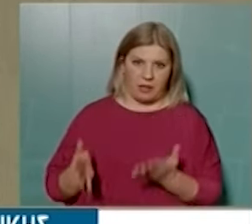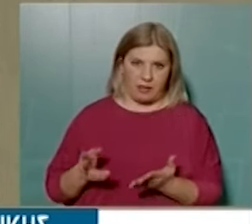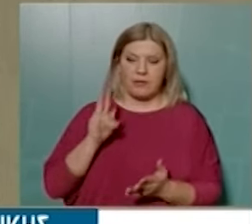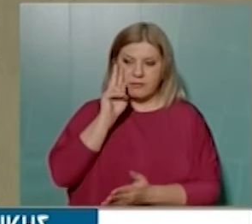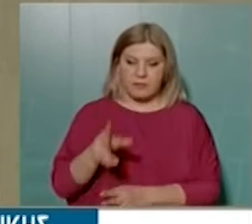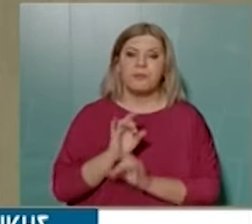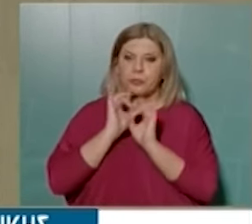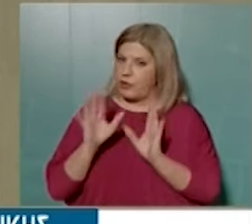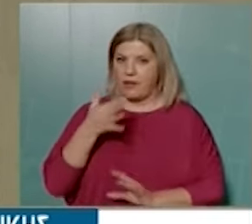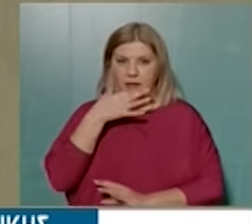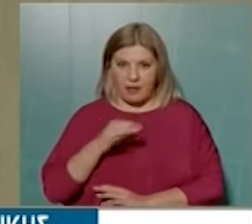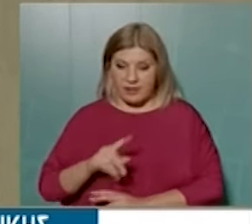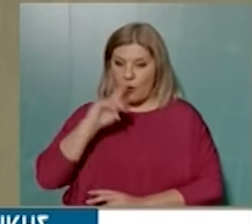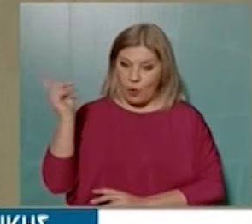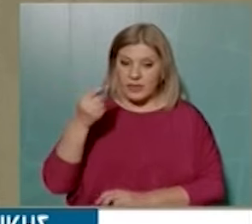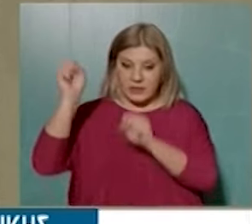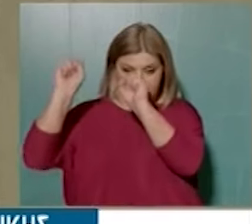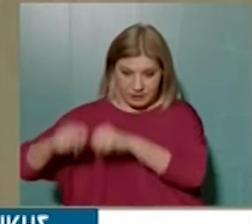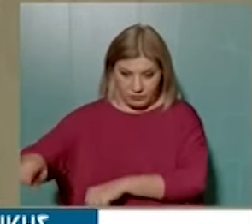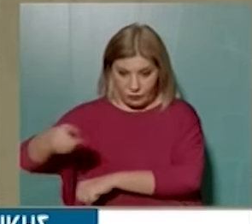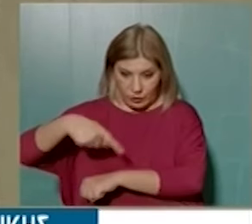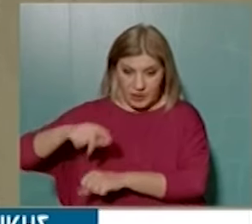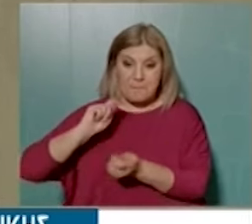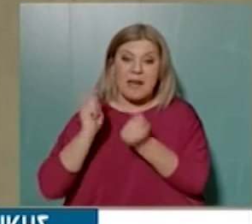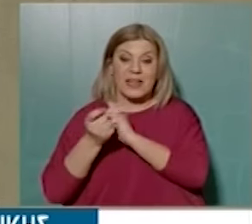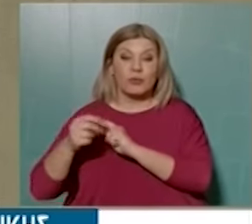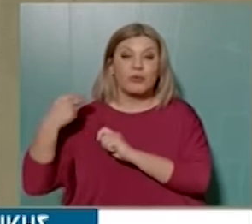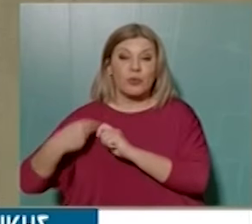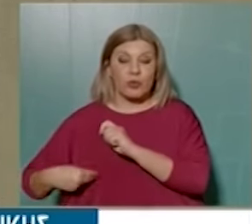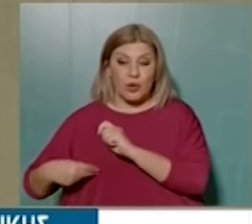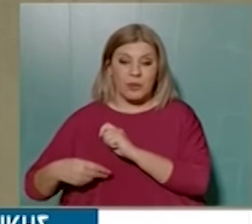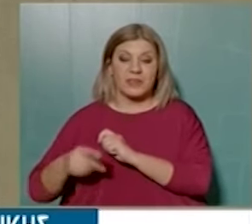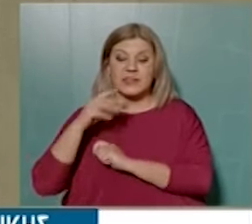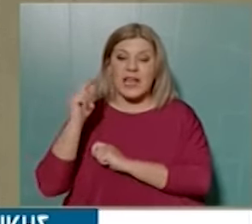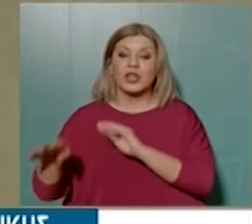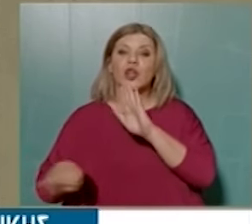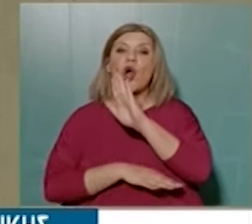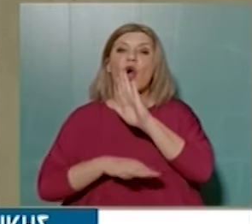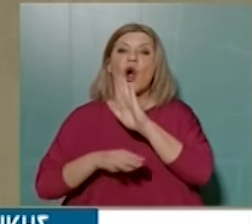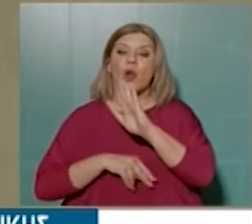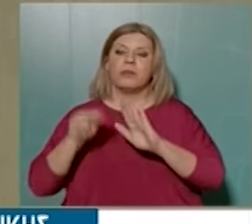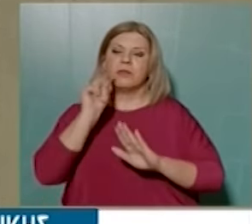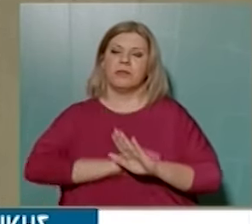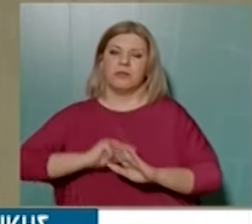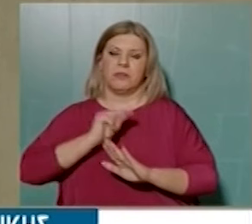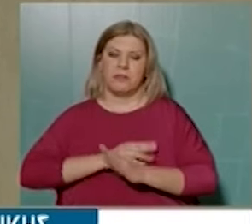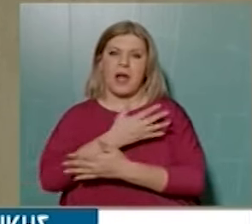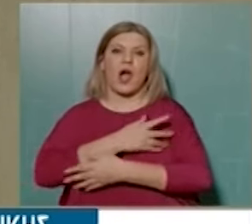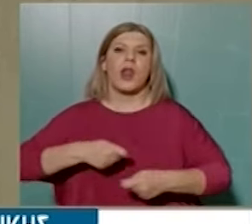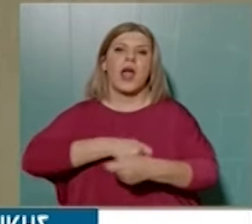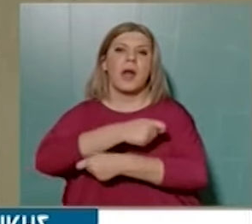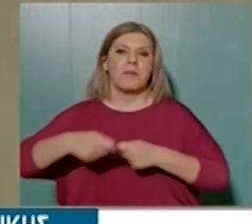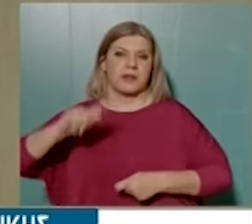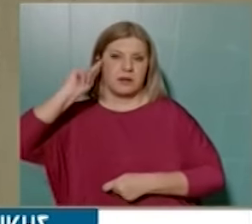πουθενά γιατί όλοι σας συμφωνείτε με τη μετατροπή του δ δήμου σε τροχονόμο εξυπηρέτηση κερδοφορίας των μεγάλων επιχειρηματικών